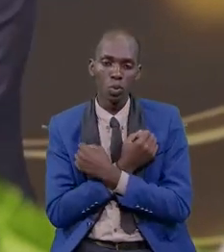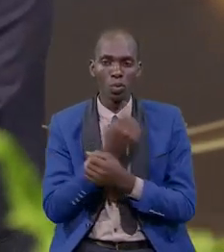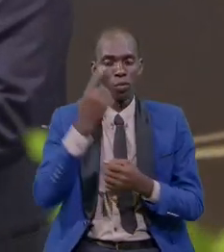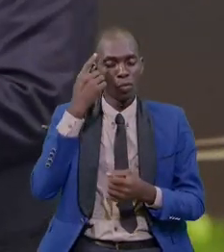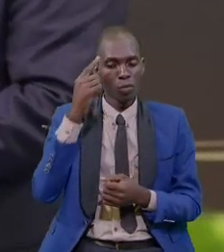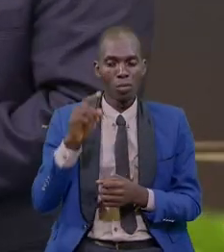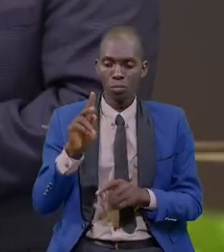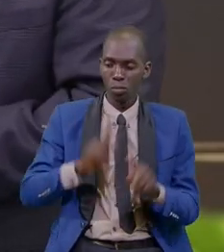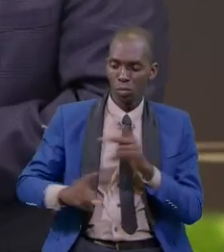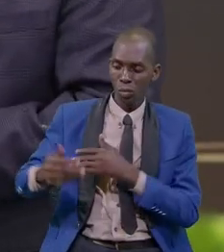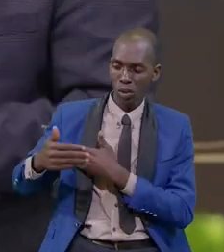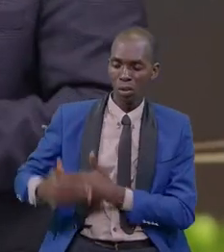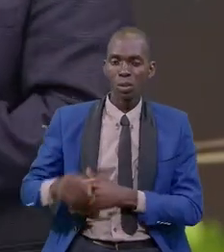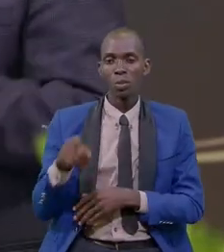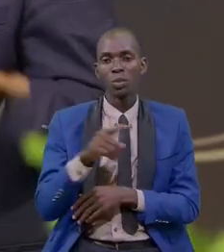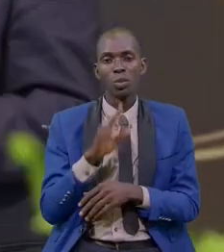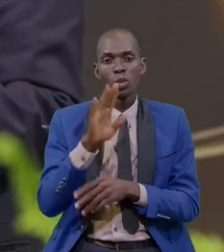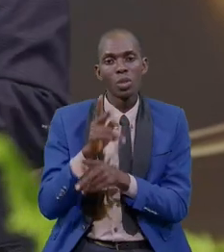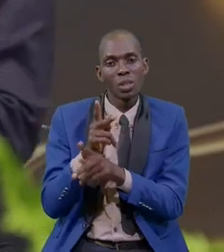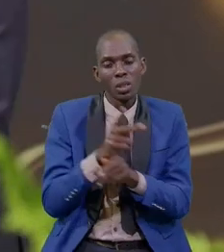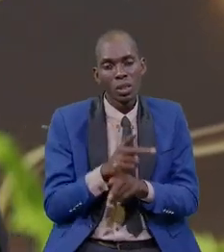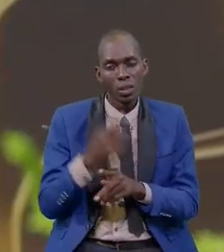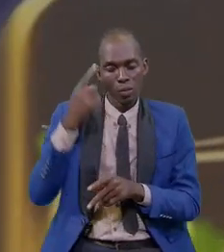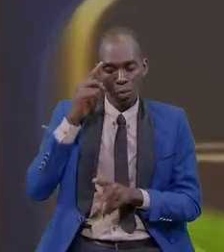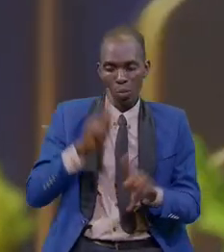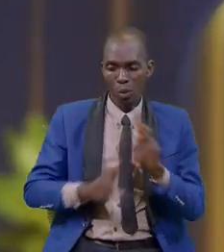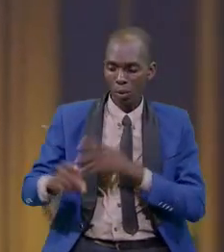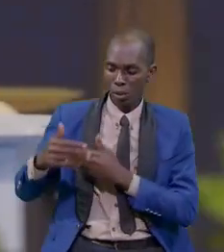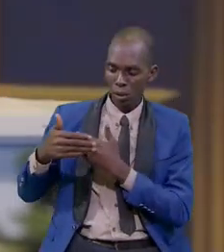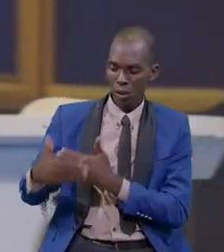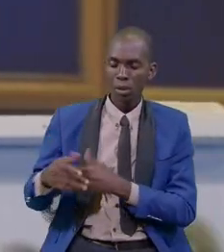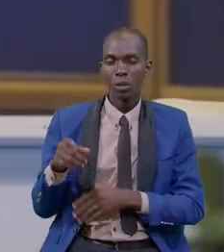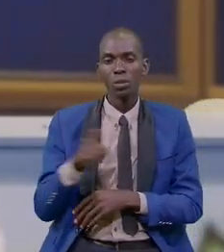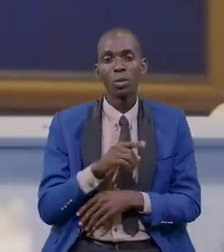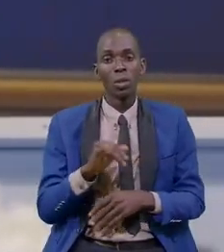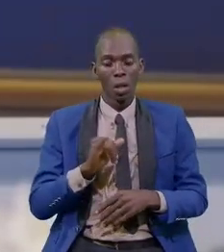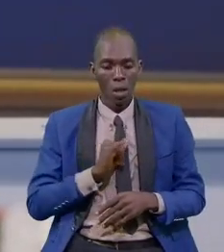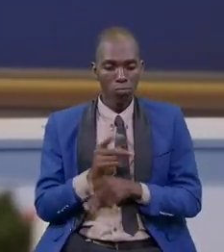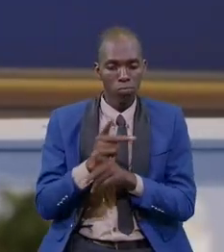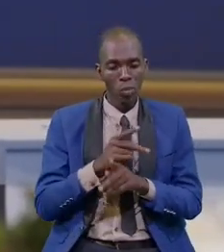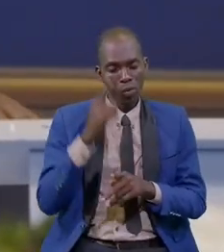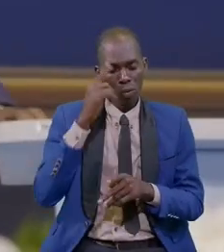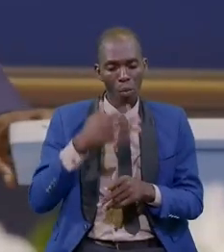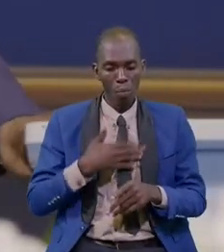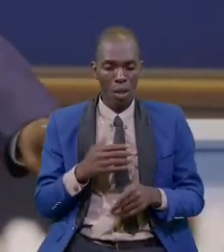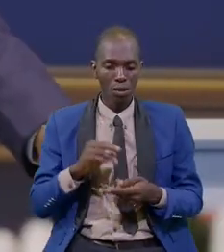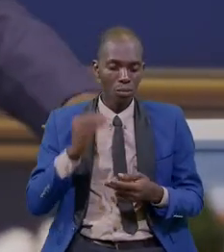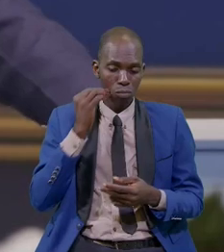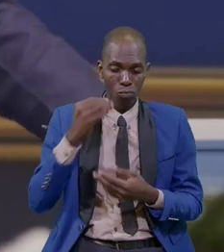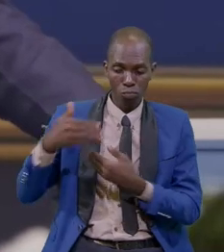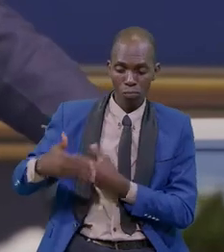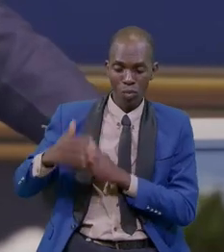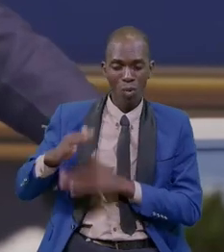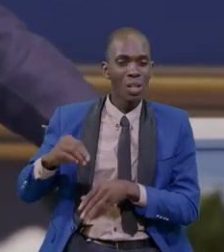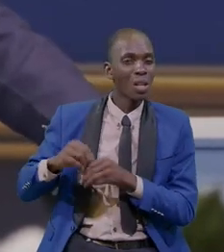portes à ton voisin. Le soulèvement que tu fais pour ton voisin. Et pour toi, je prends soin de mon voisin, de pas le passer. Mais maintenant,